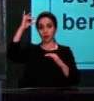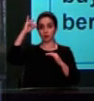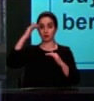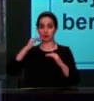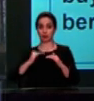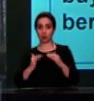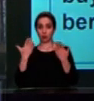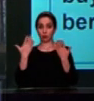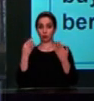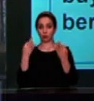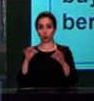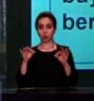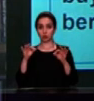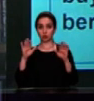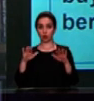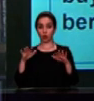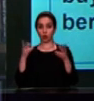va tagidan bo'sh joy qoldiradi.